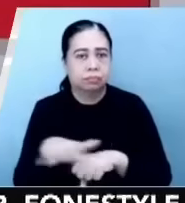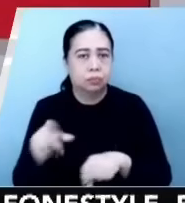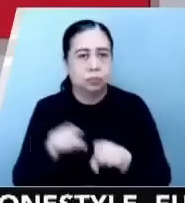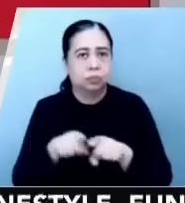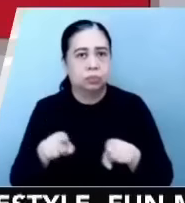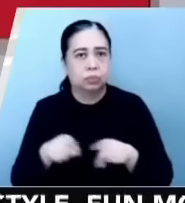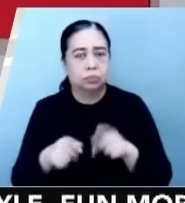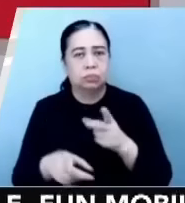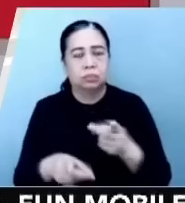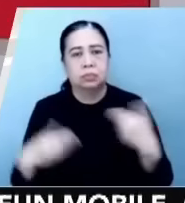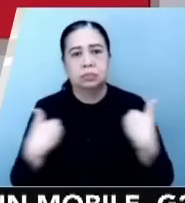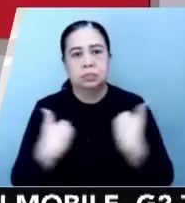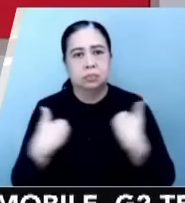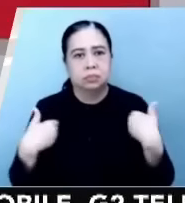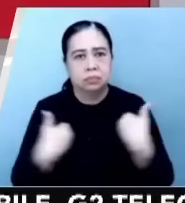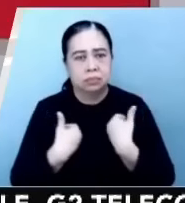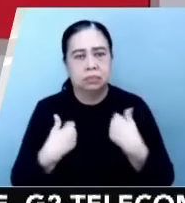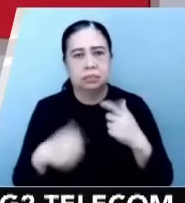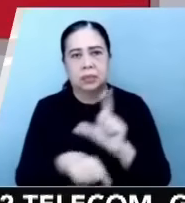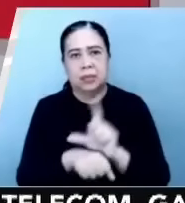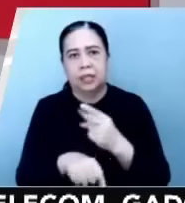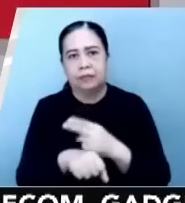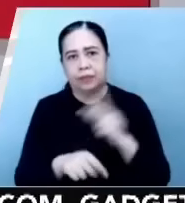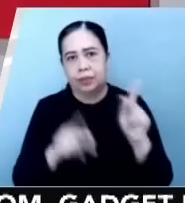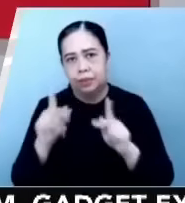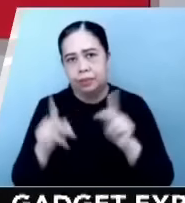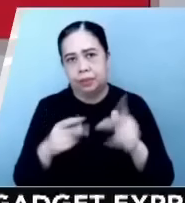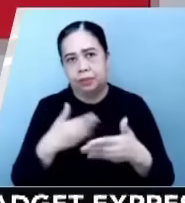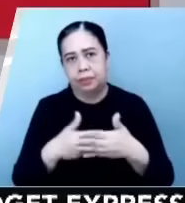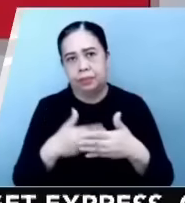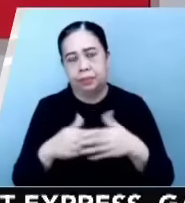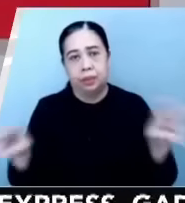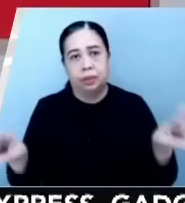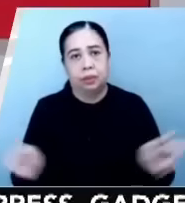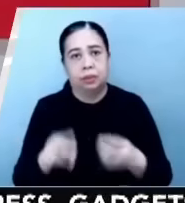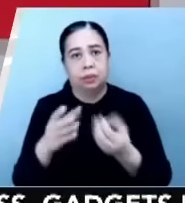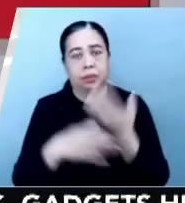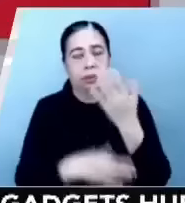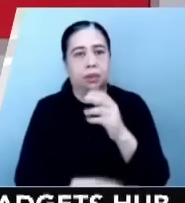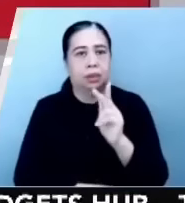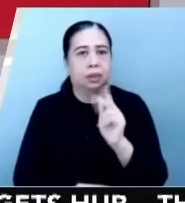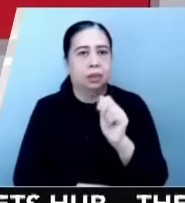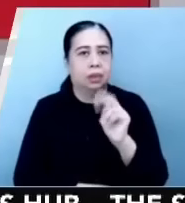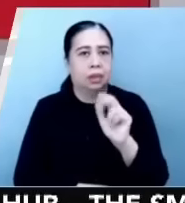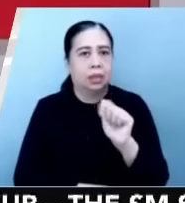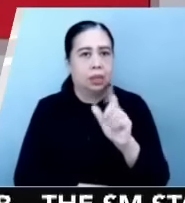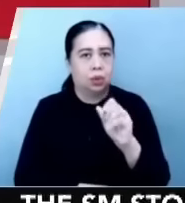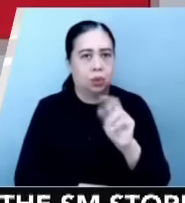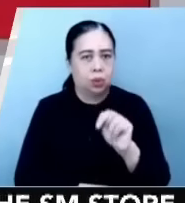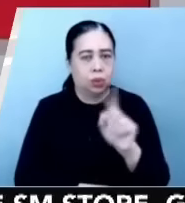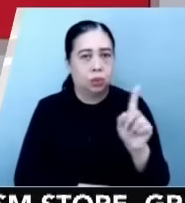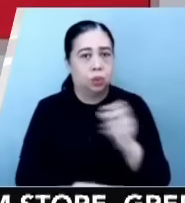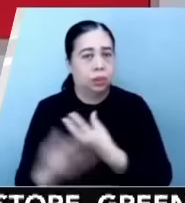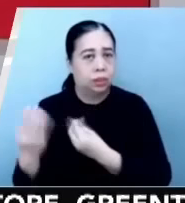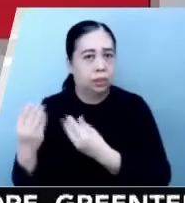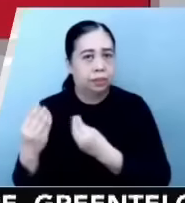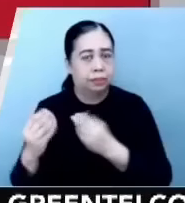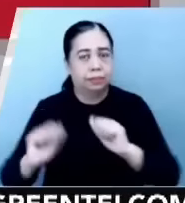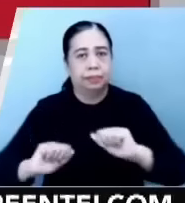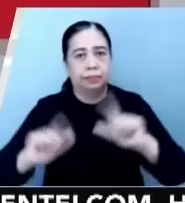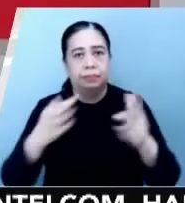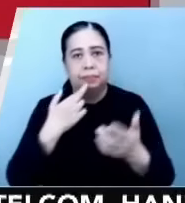alagang hayop at kabuhayan ng mga residente malapit sa Bulkang Canlaon. Ang pinakahuling sitwasyon doon sa live na pagtutok